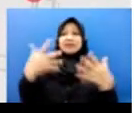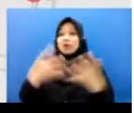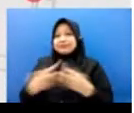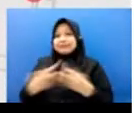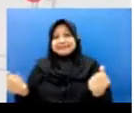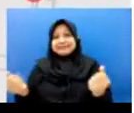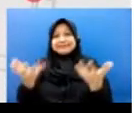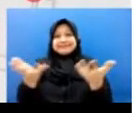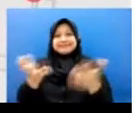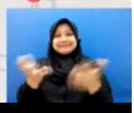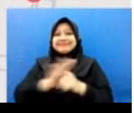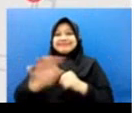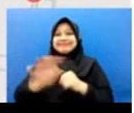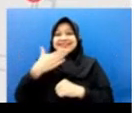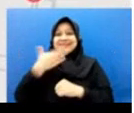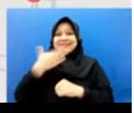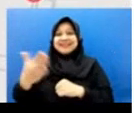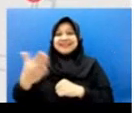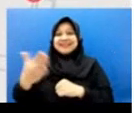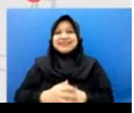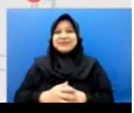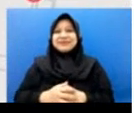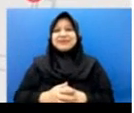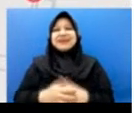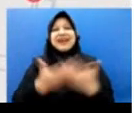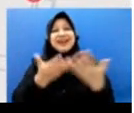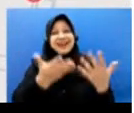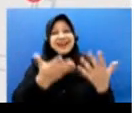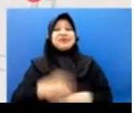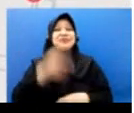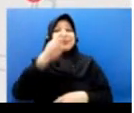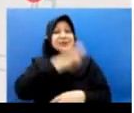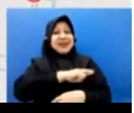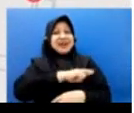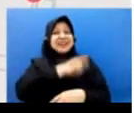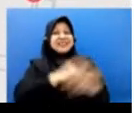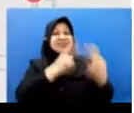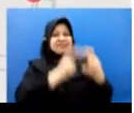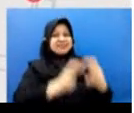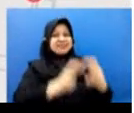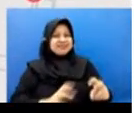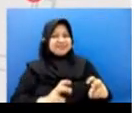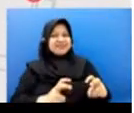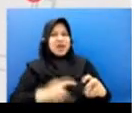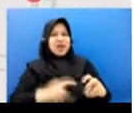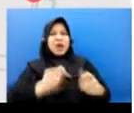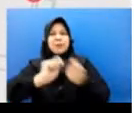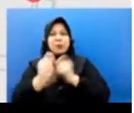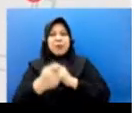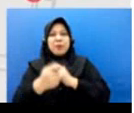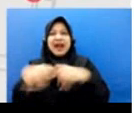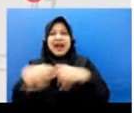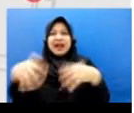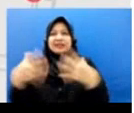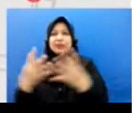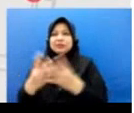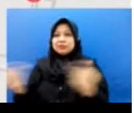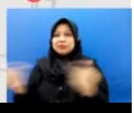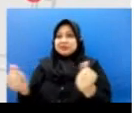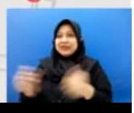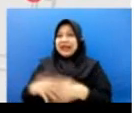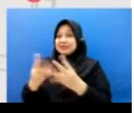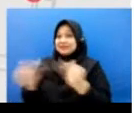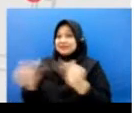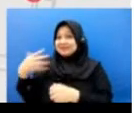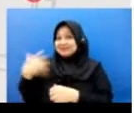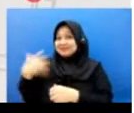Itu dia kuncinya, rajin ngulik, berubah atau punah. Pasti nggak pengen punah kan, pengen terus berubah menjadi lebih